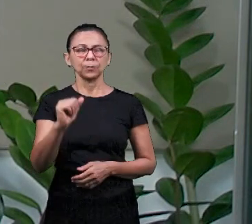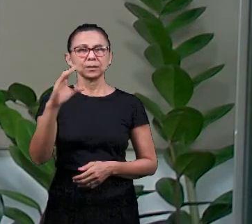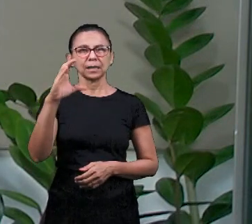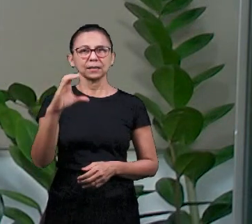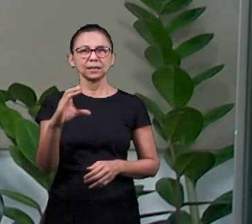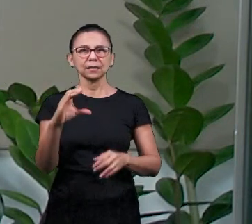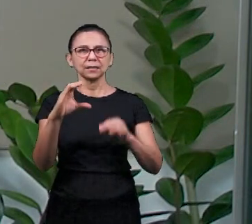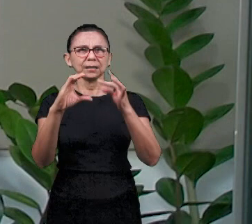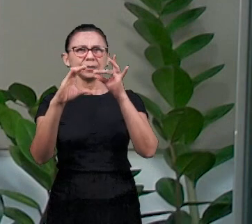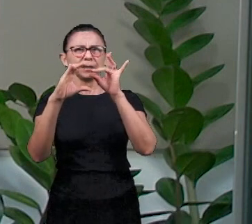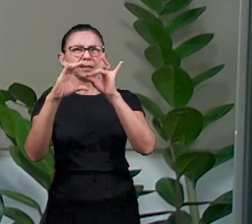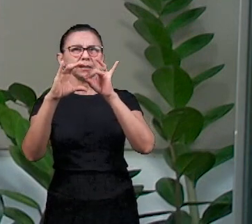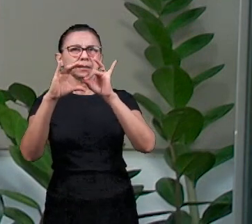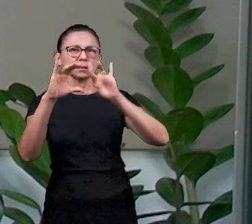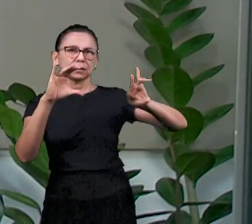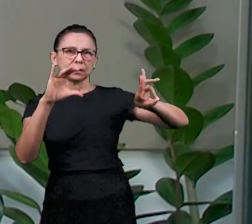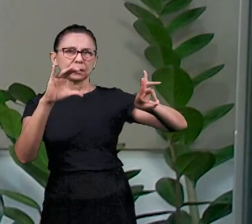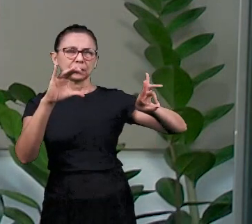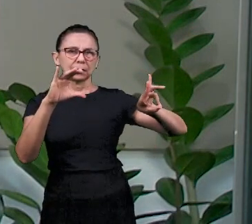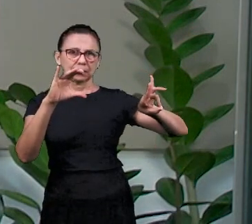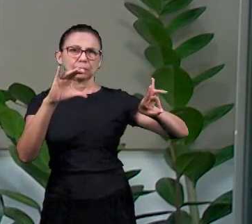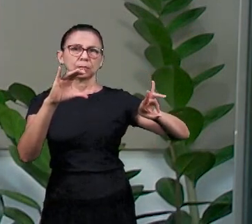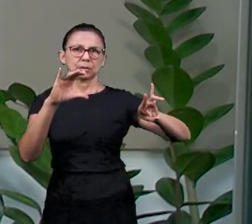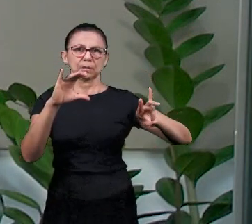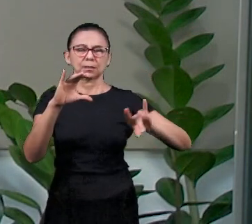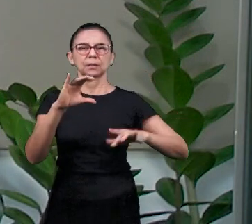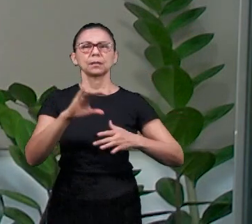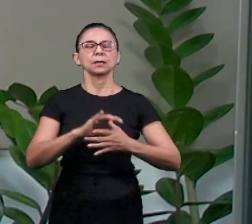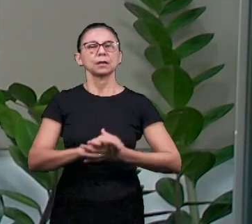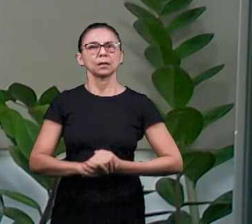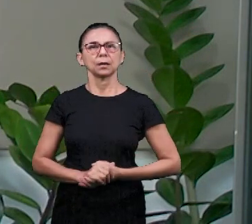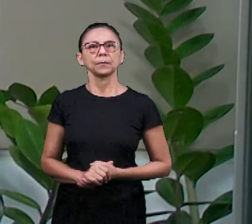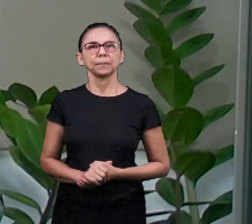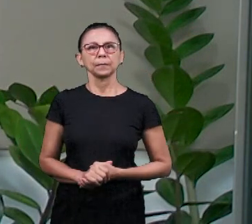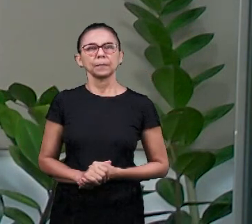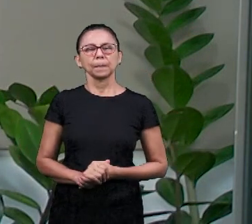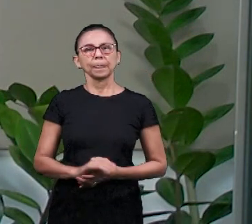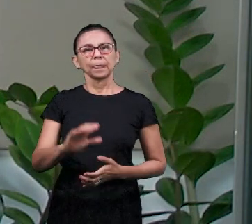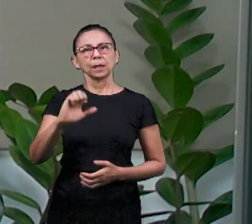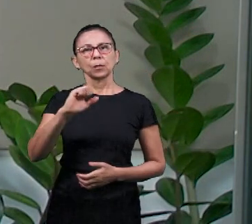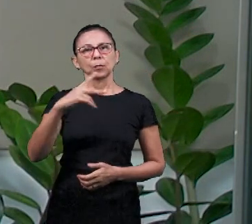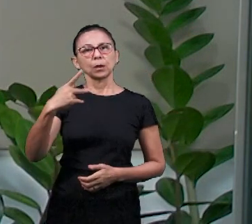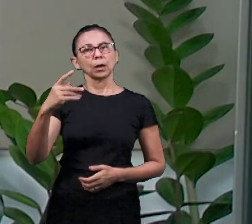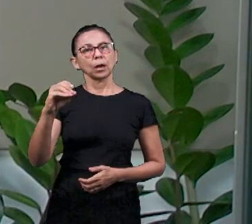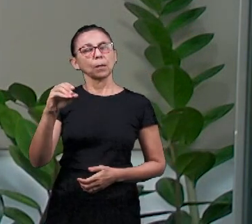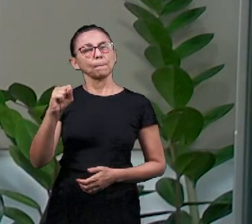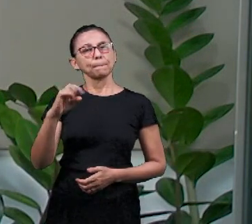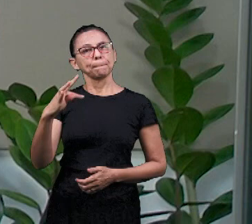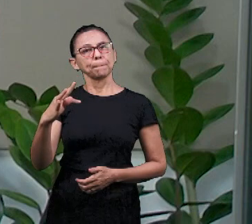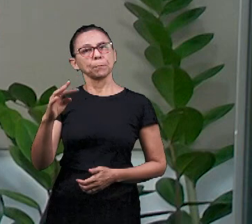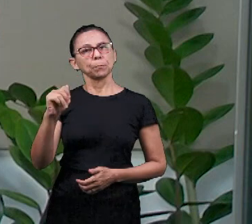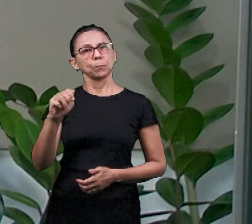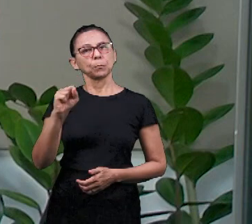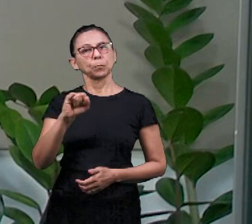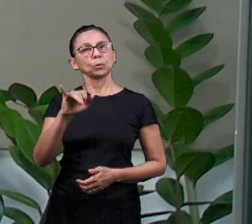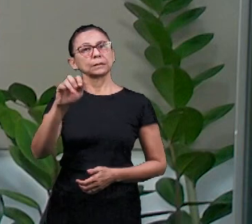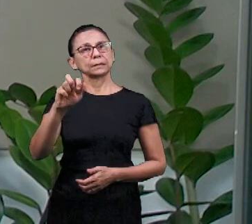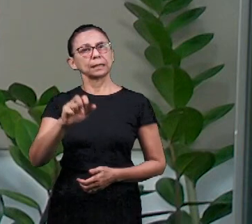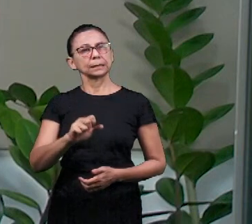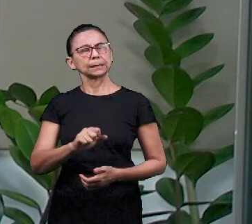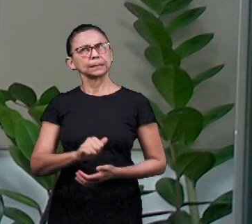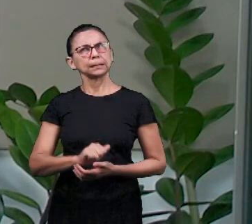fait, c'est l'hérésie. L'hérésie, c'est un mensonge déguisé de